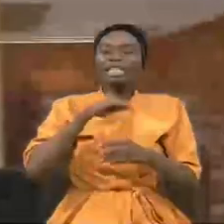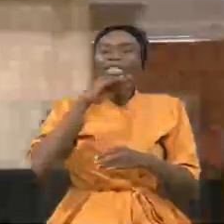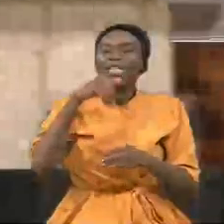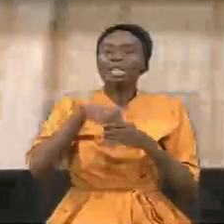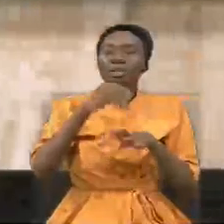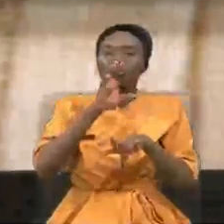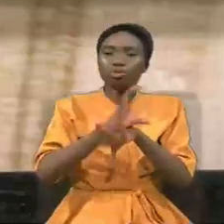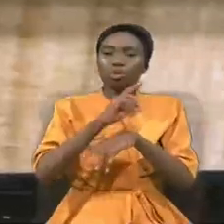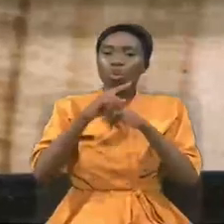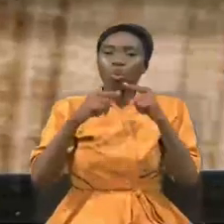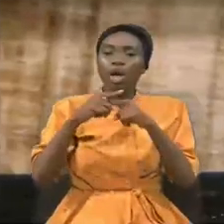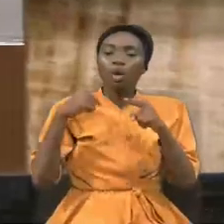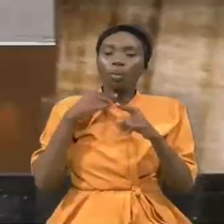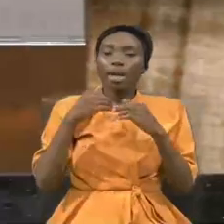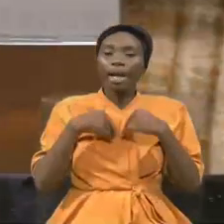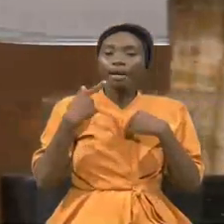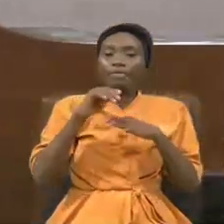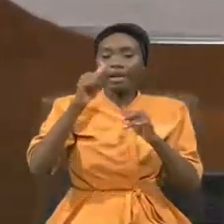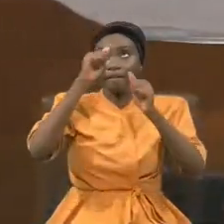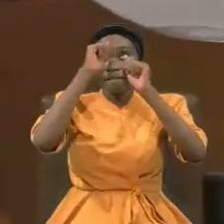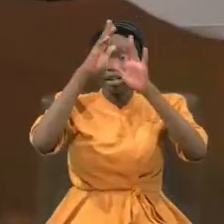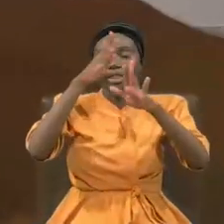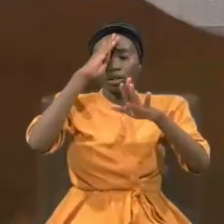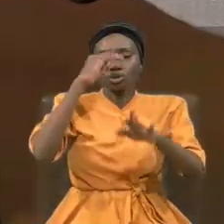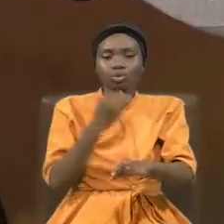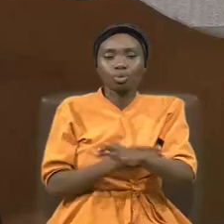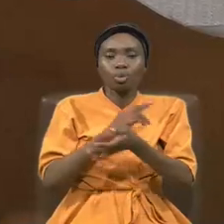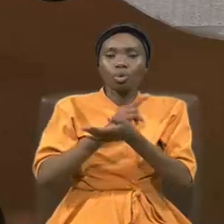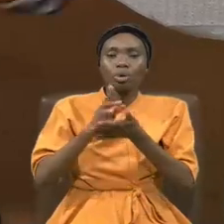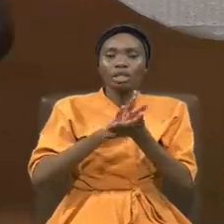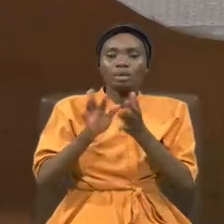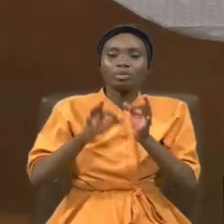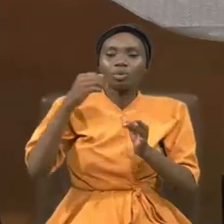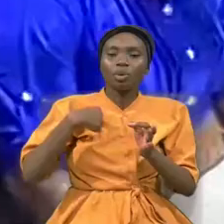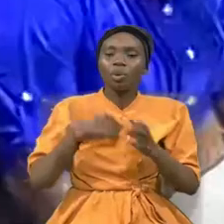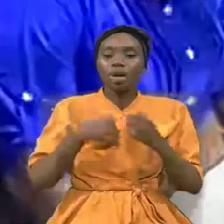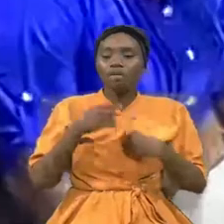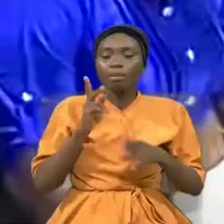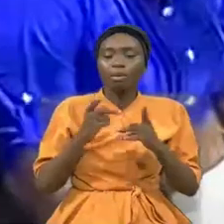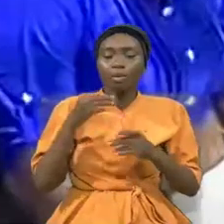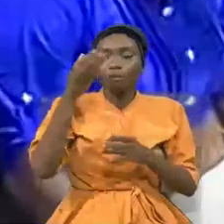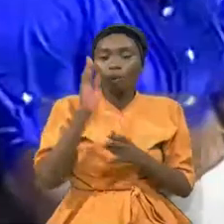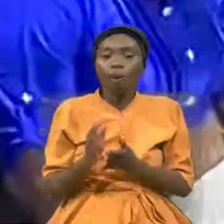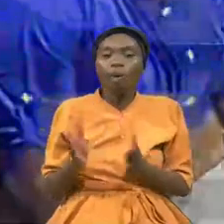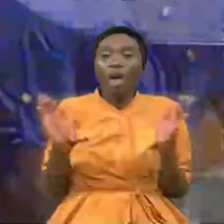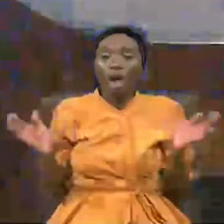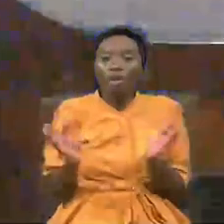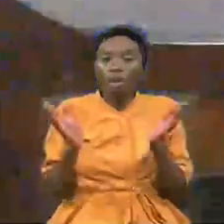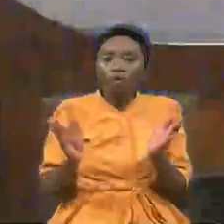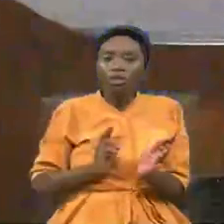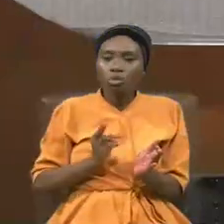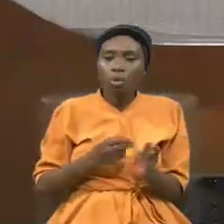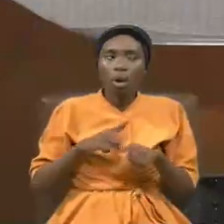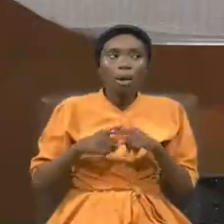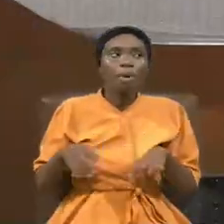l'église. Là, nous avons le Père, le Fils, le Saint-Esprit. Et nous avons le peuple de Dieu qui nous encourage. Mais